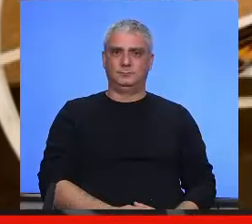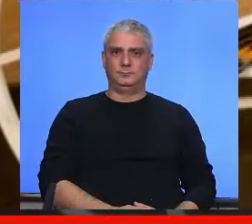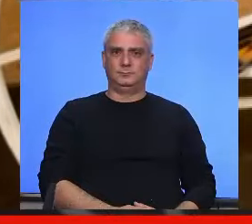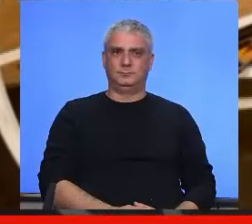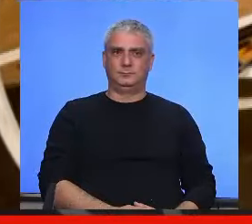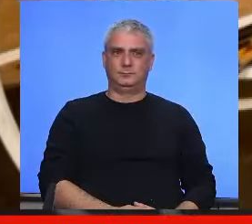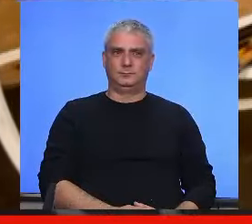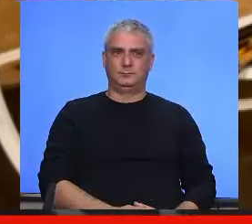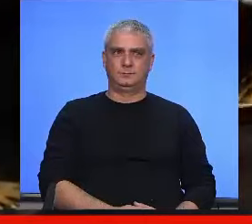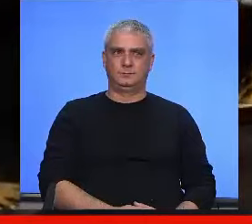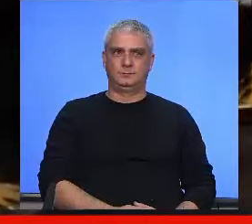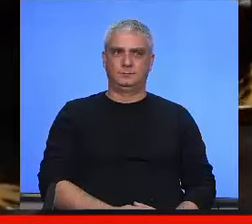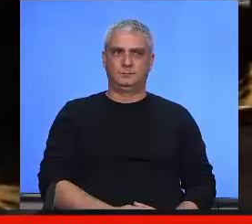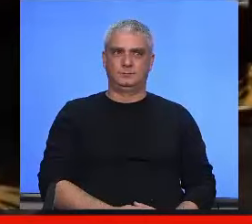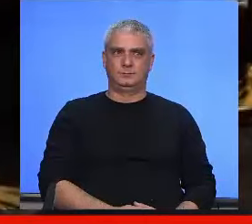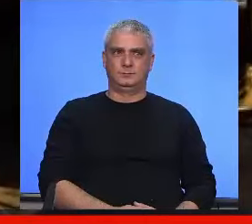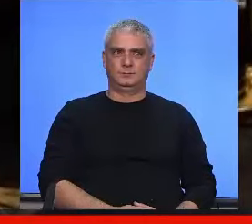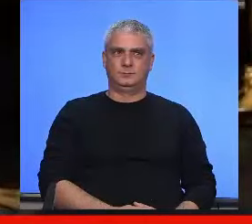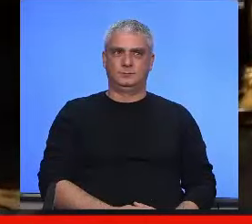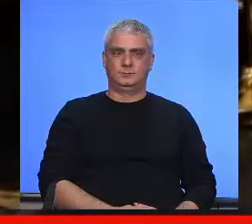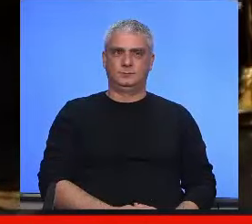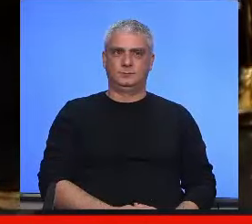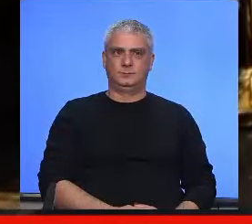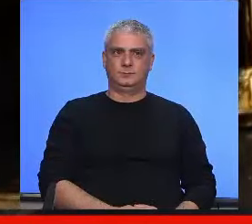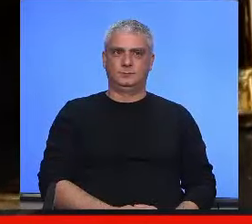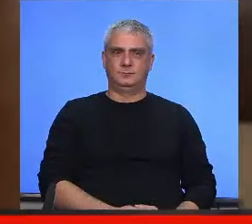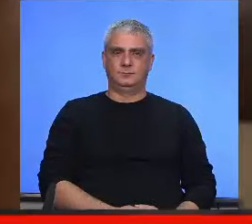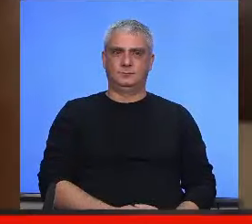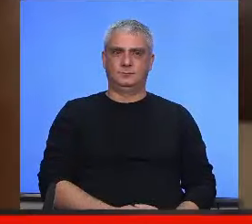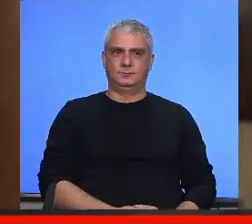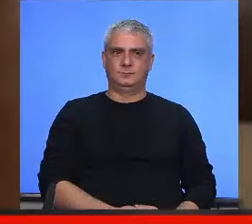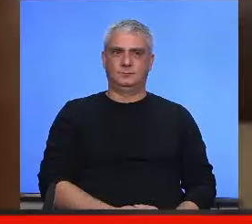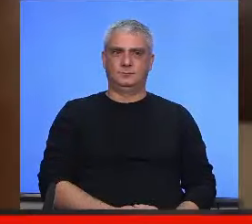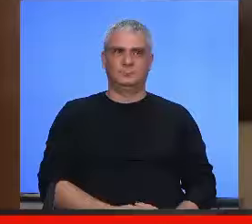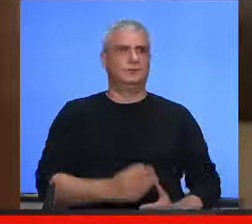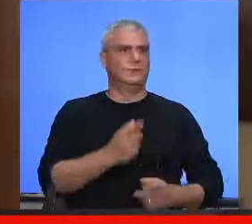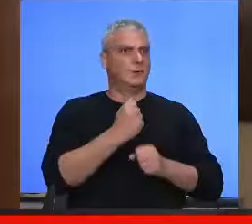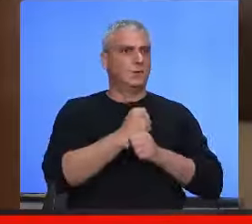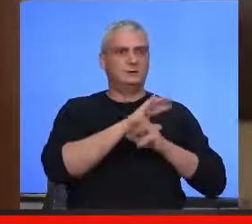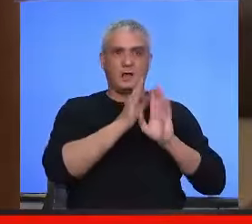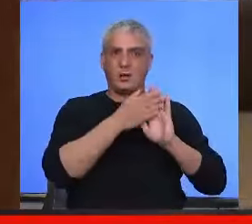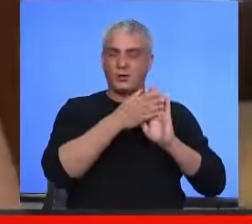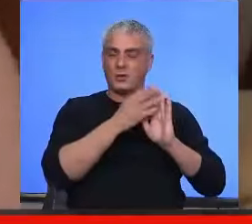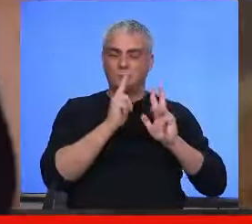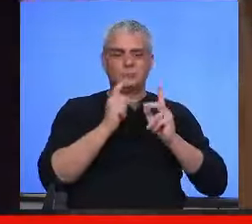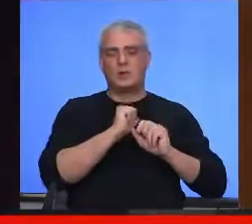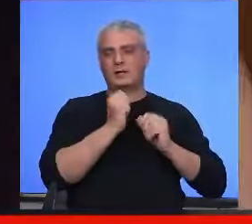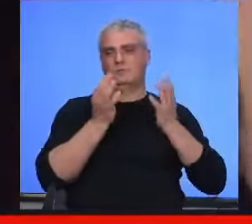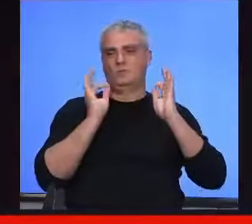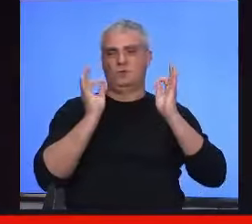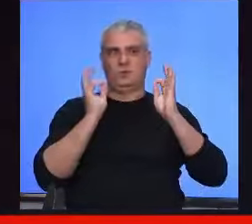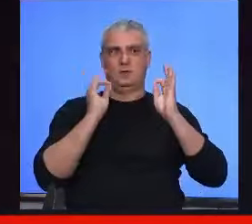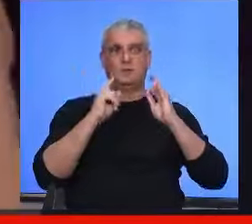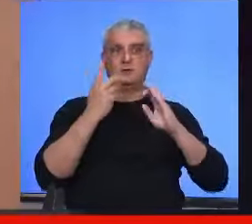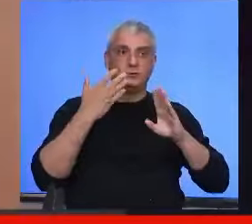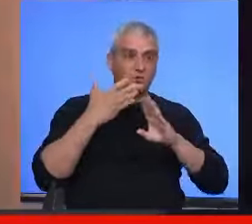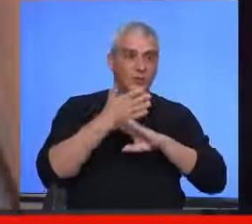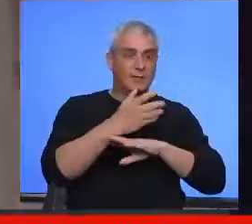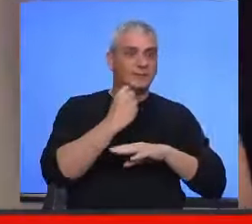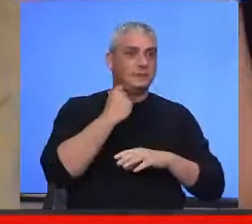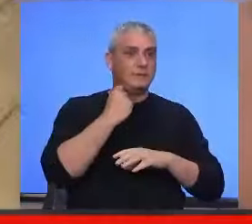הוא עשה את הכל ביקב, בצורה הכי מיוחדת, שכל מי שנכנס